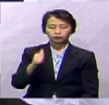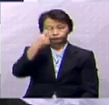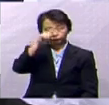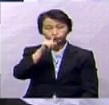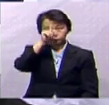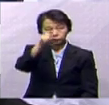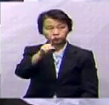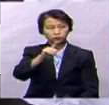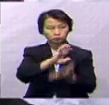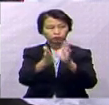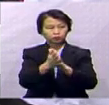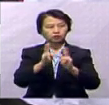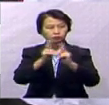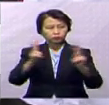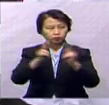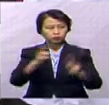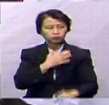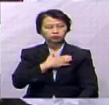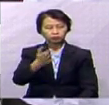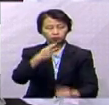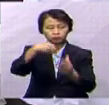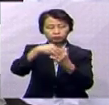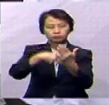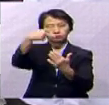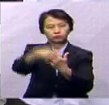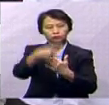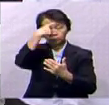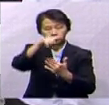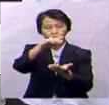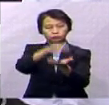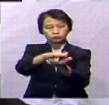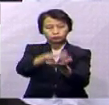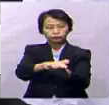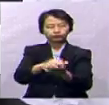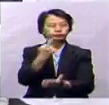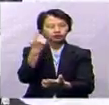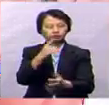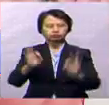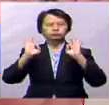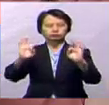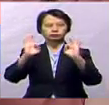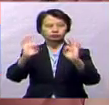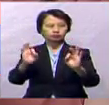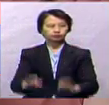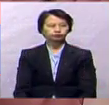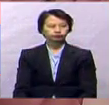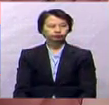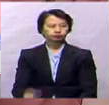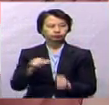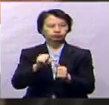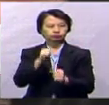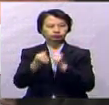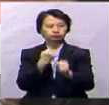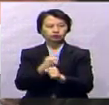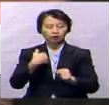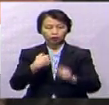really become very, very committed to the program and to their schools is always wonderful. Setiap tahun, terdapat 100 orang